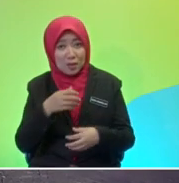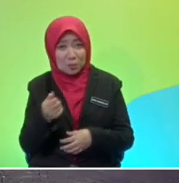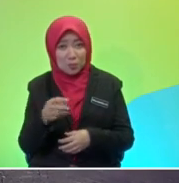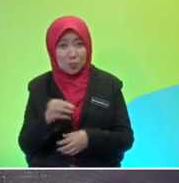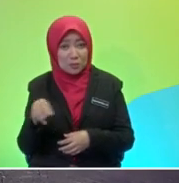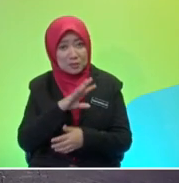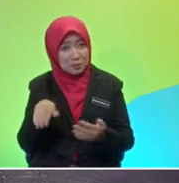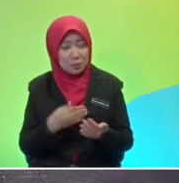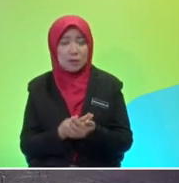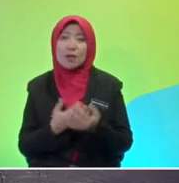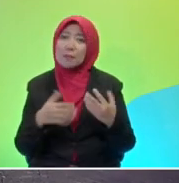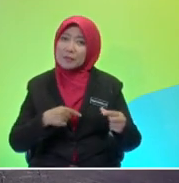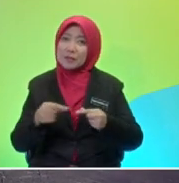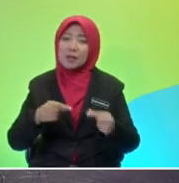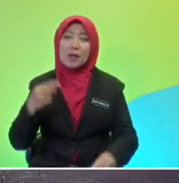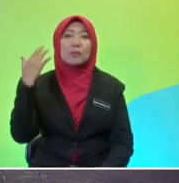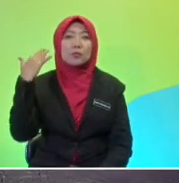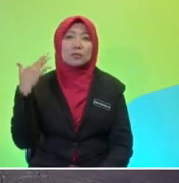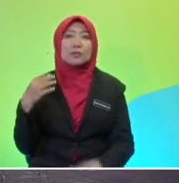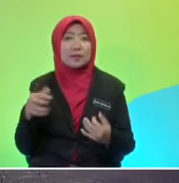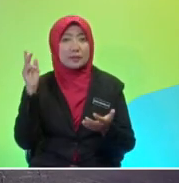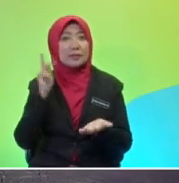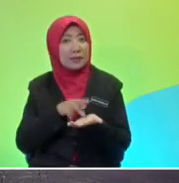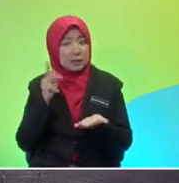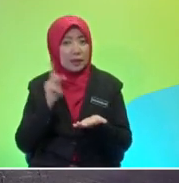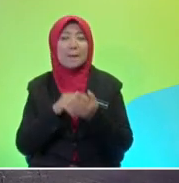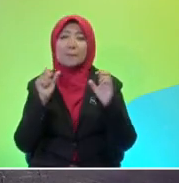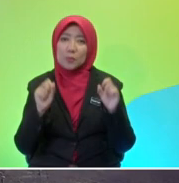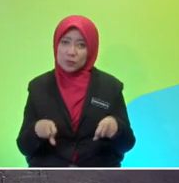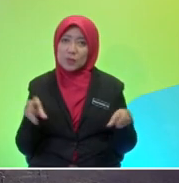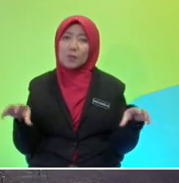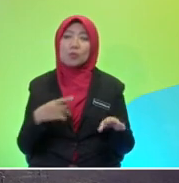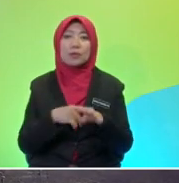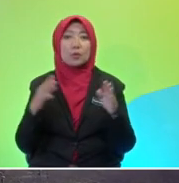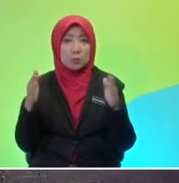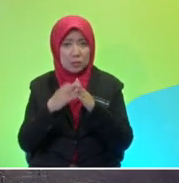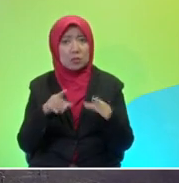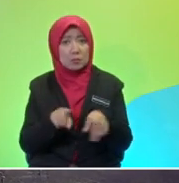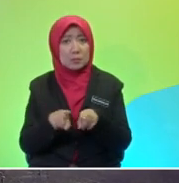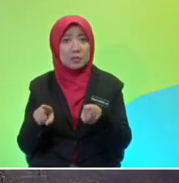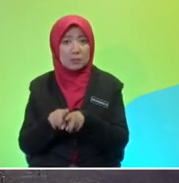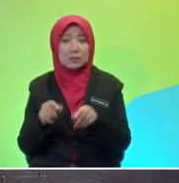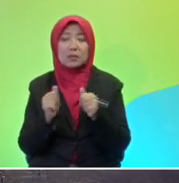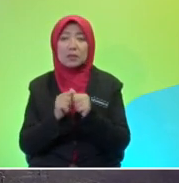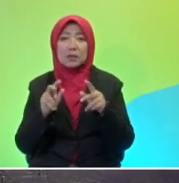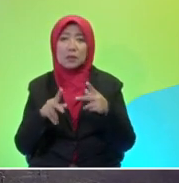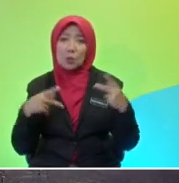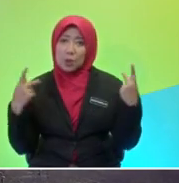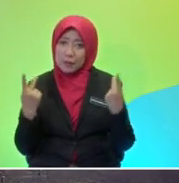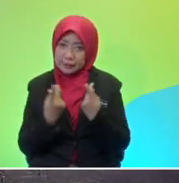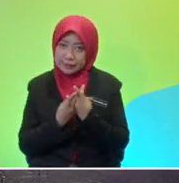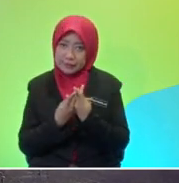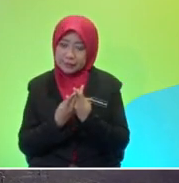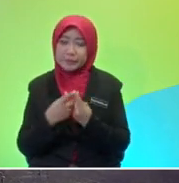pergerakan dan bunyinya sekarang sudah kenalkan Alhamdulillah buat di rumah ya sama-sama dengan keluarga Baiklah kita akan melihat